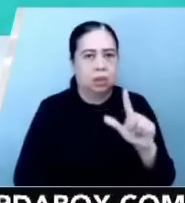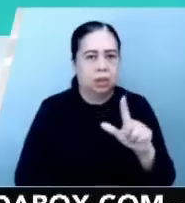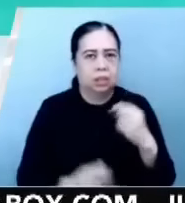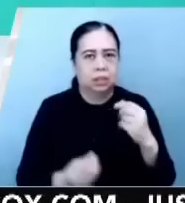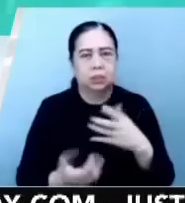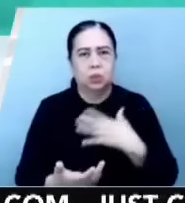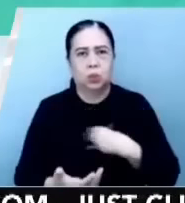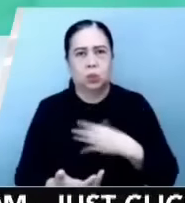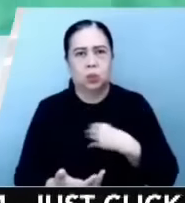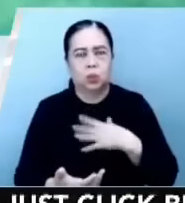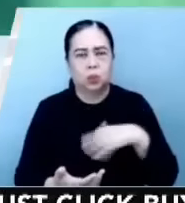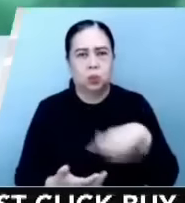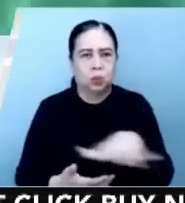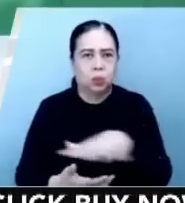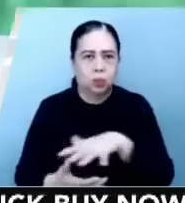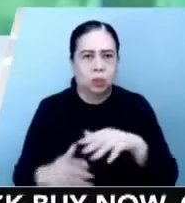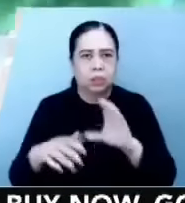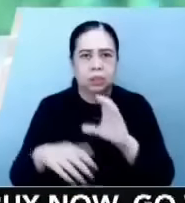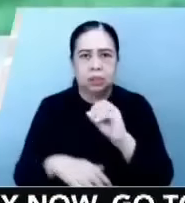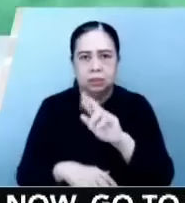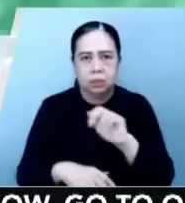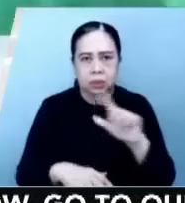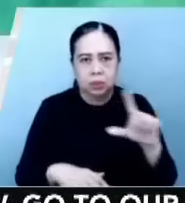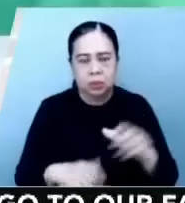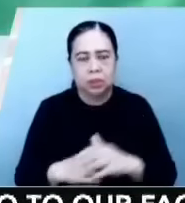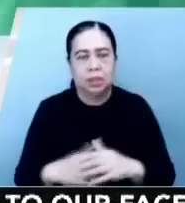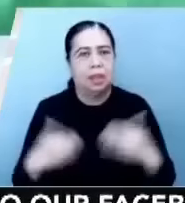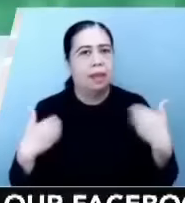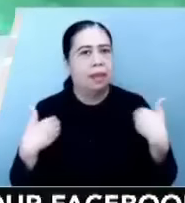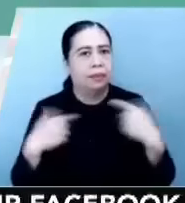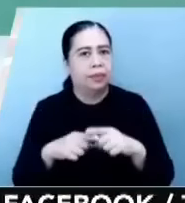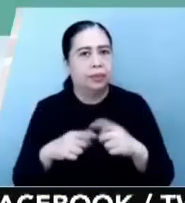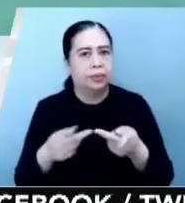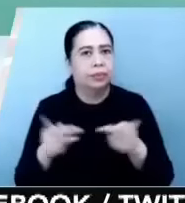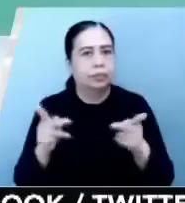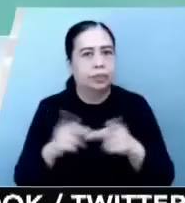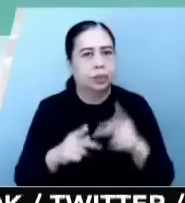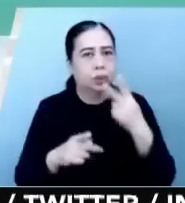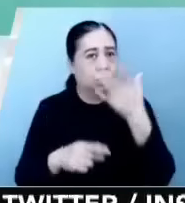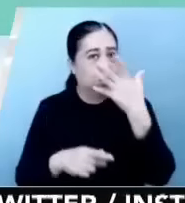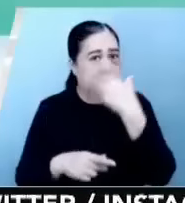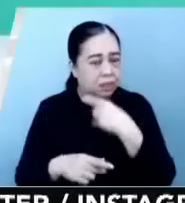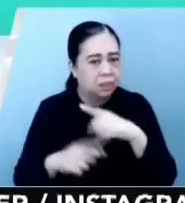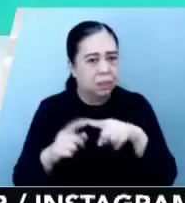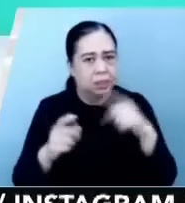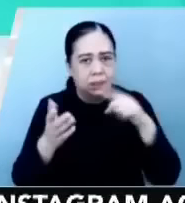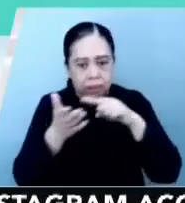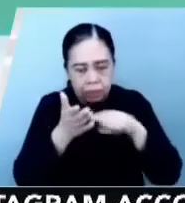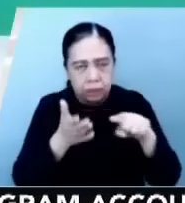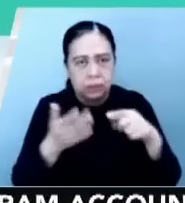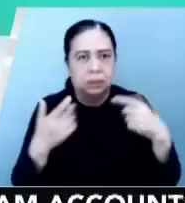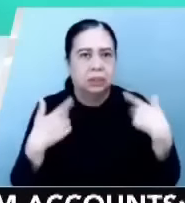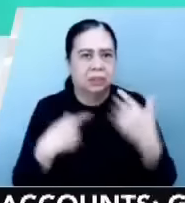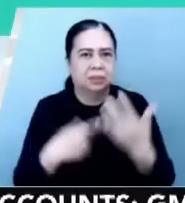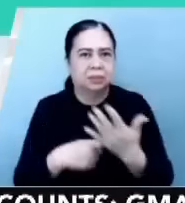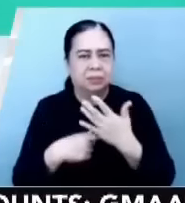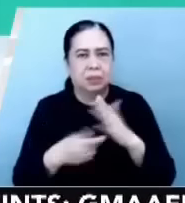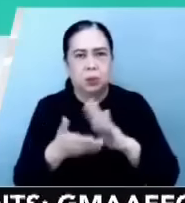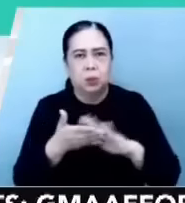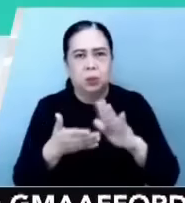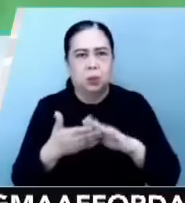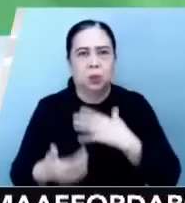o pamumuti ng mga corals. Meron ding mga lugar na magandang tignan pero nang suriin, may indikasyon din ng bleaching, sinyale